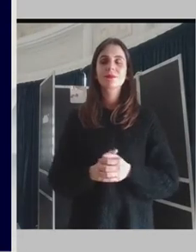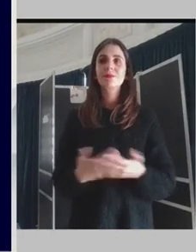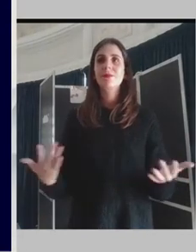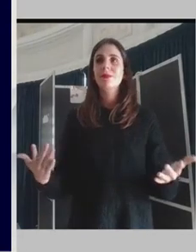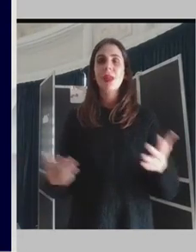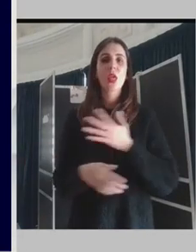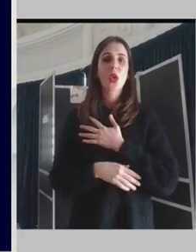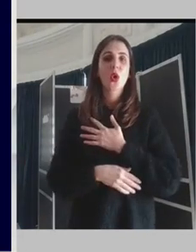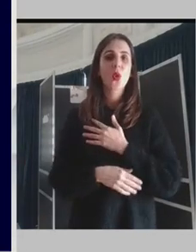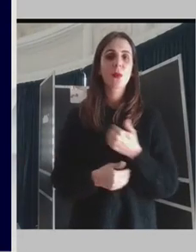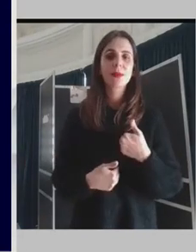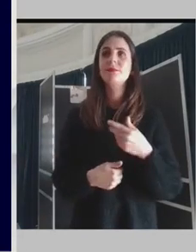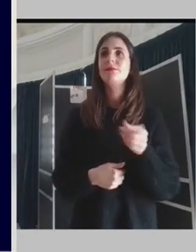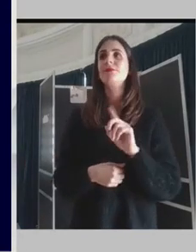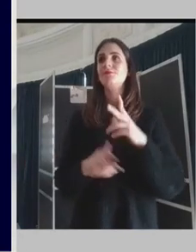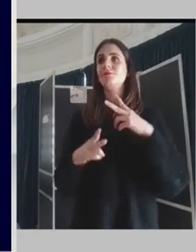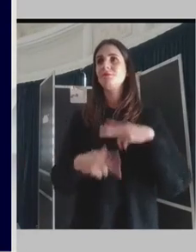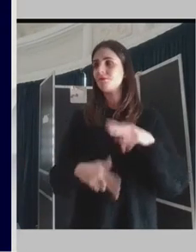Il micro.